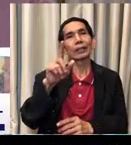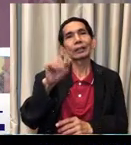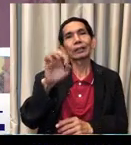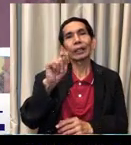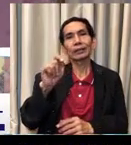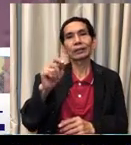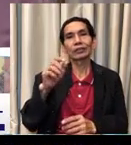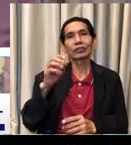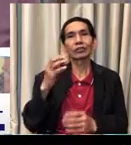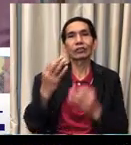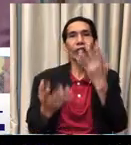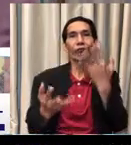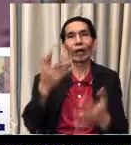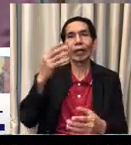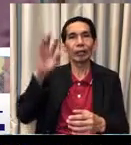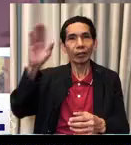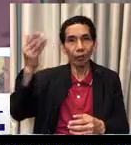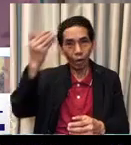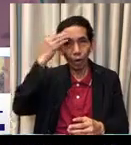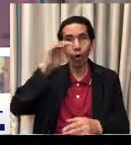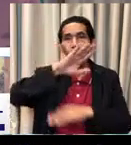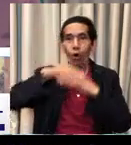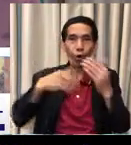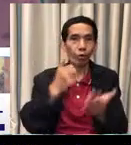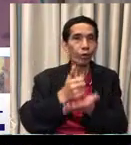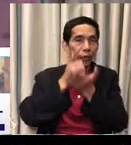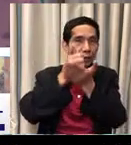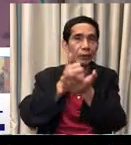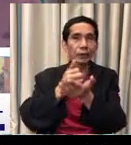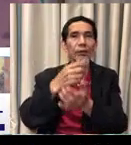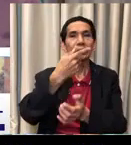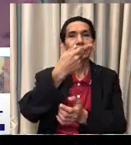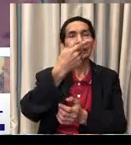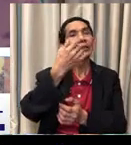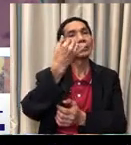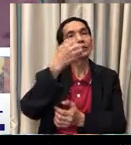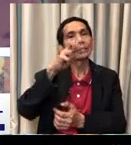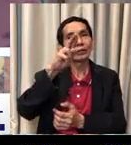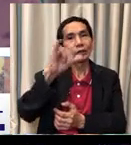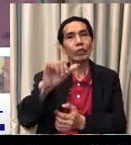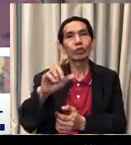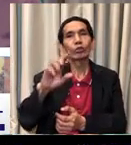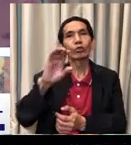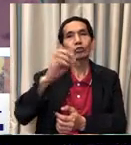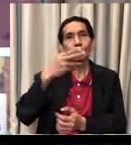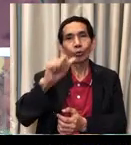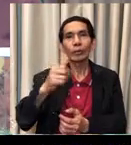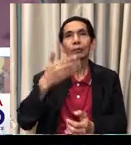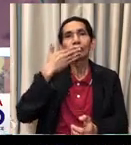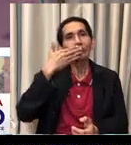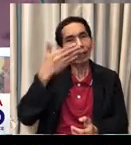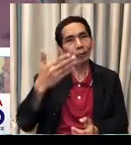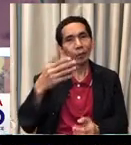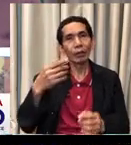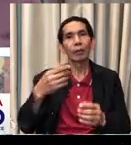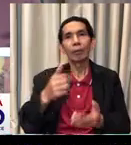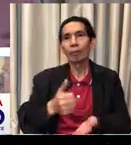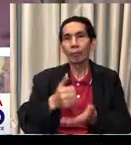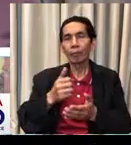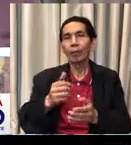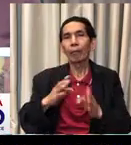Jerry, thank you for all your help, yung Fire Volunteers Group na yan. Malaking bagay ho yan sa Maynila. Thank you very